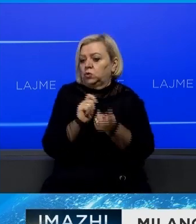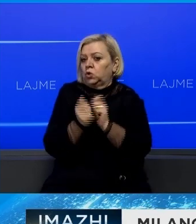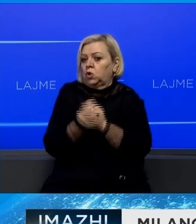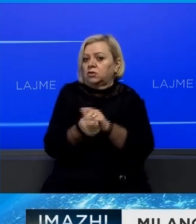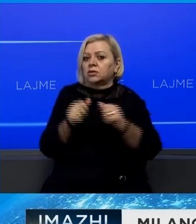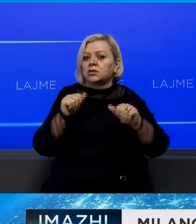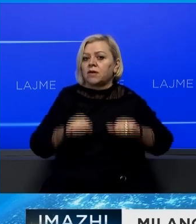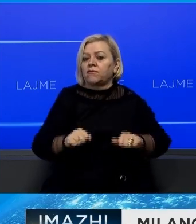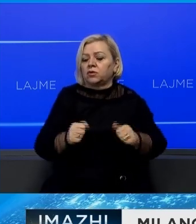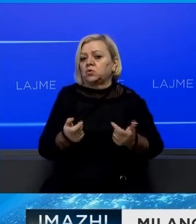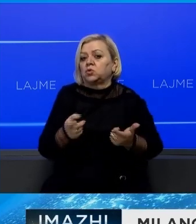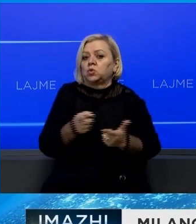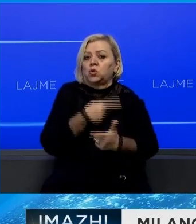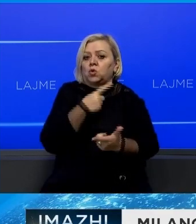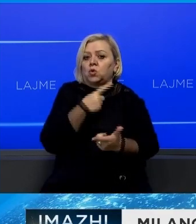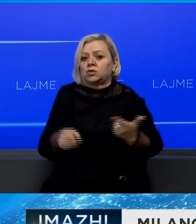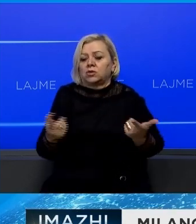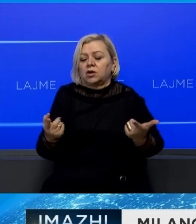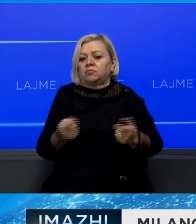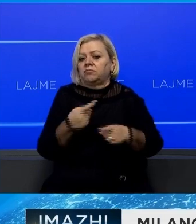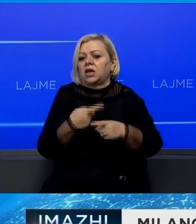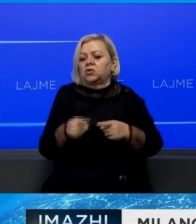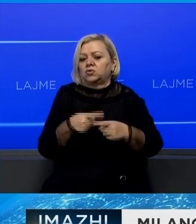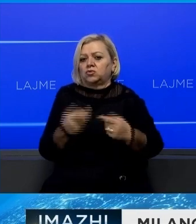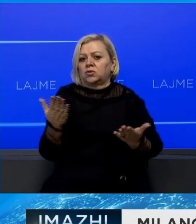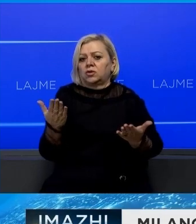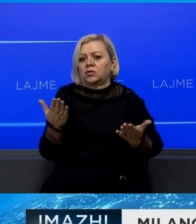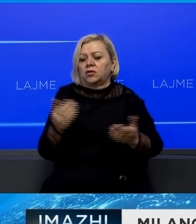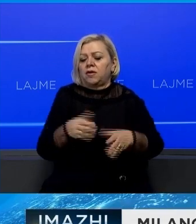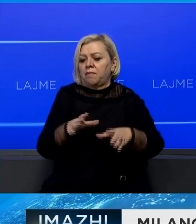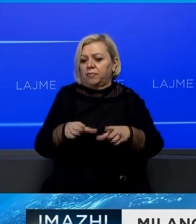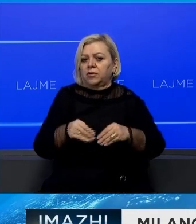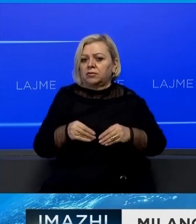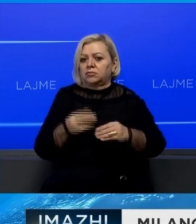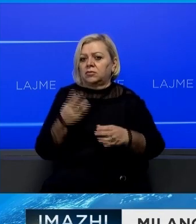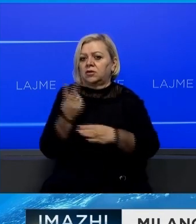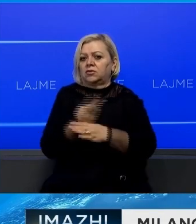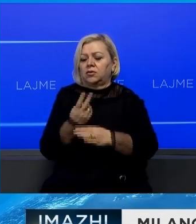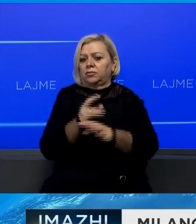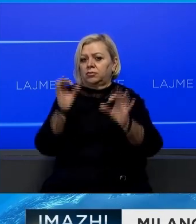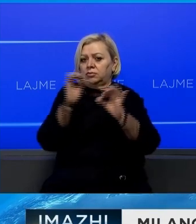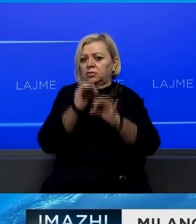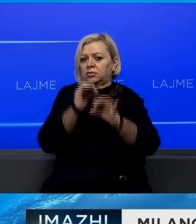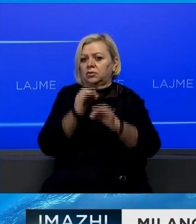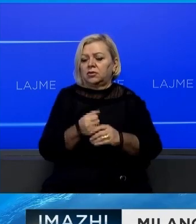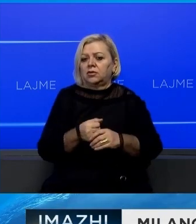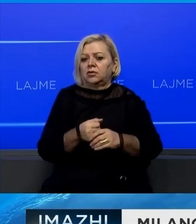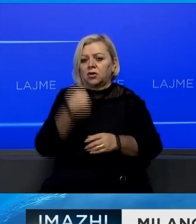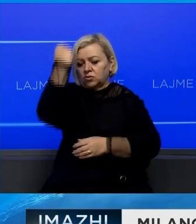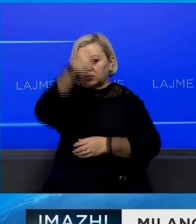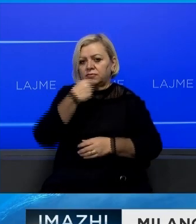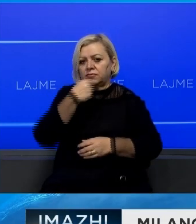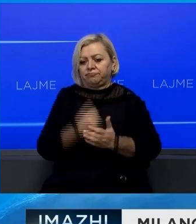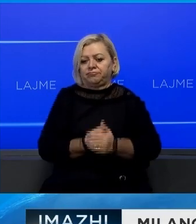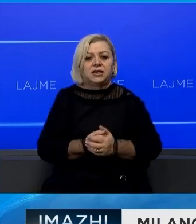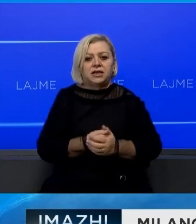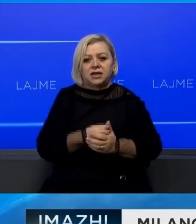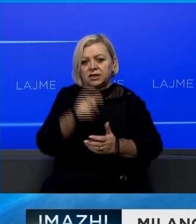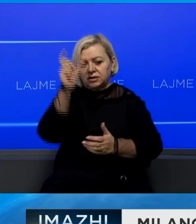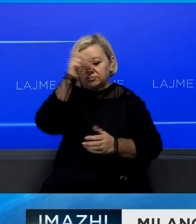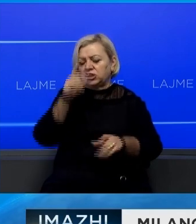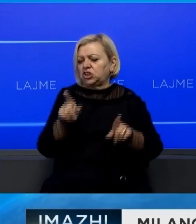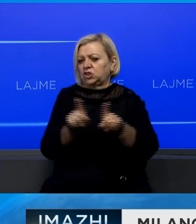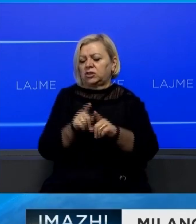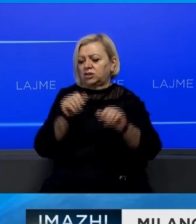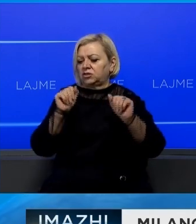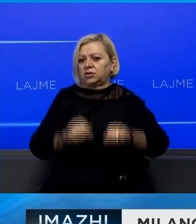qeveria dhe ndoshta kjo është një arsye sepse nuk pranohet pavarësia e Kosovës. Gjithsesi, në Serbi kemi qeveri të njëjta, por